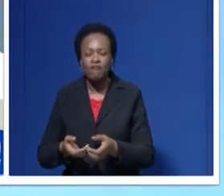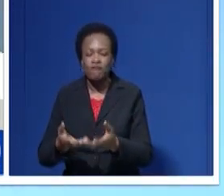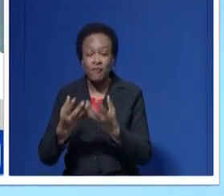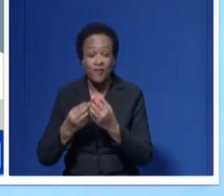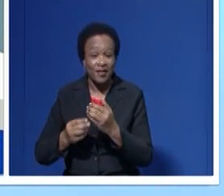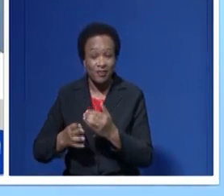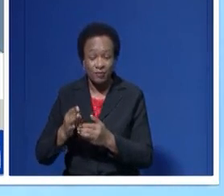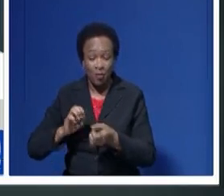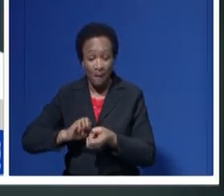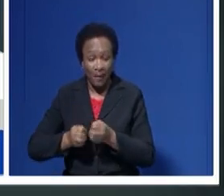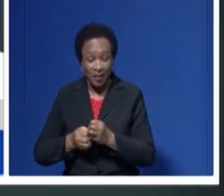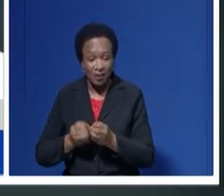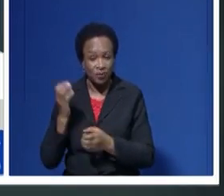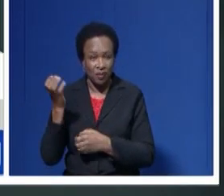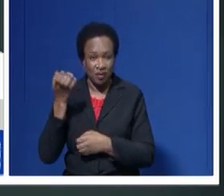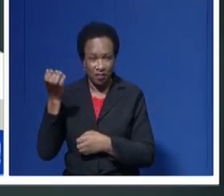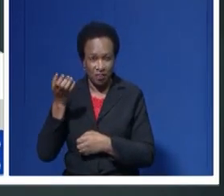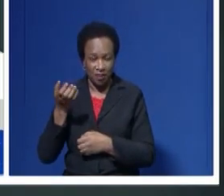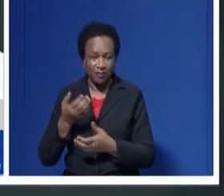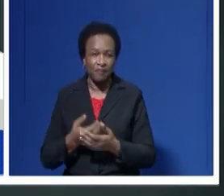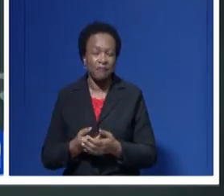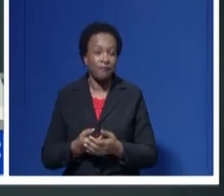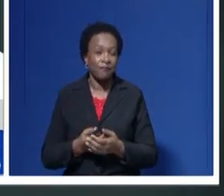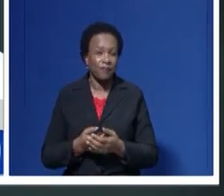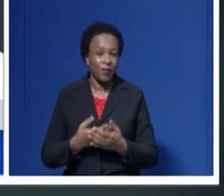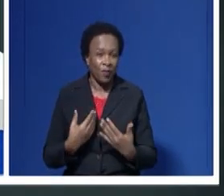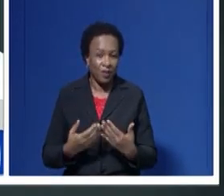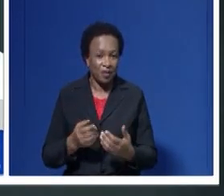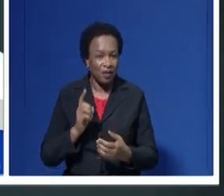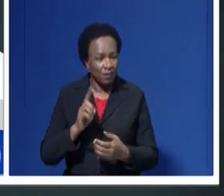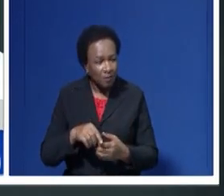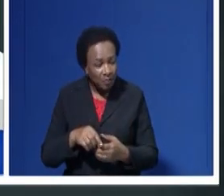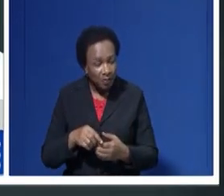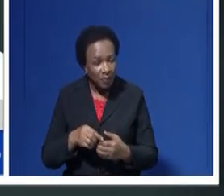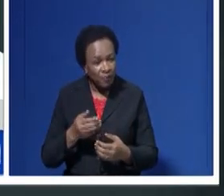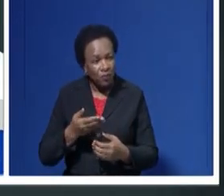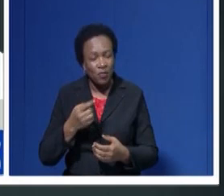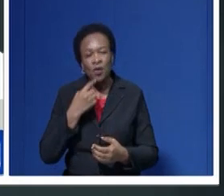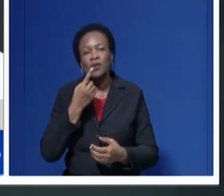matatizo yanayoikabili jamii. Kwa sasa kuna ambao wanaweza wakasema kwamba wameshindwa kupata